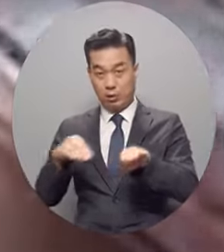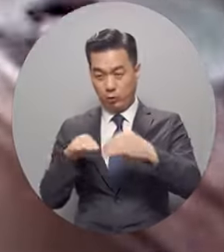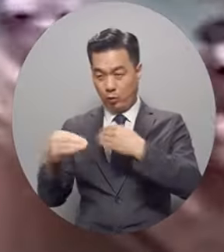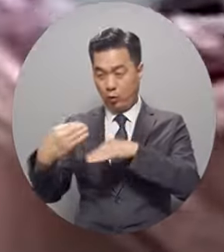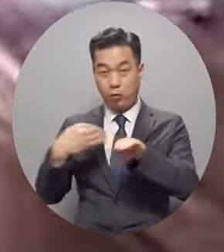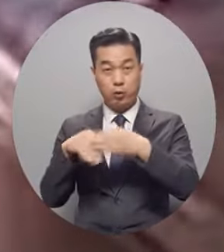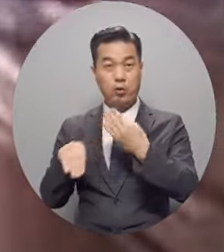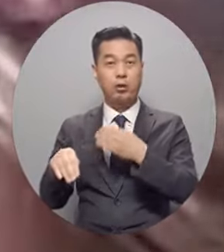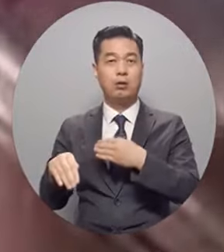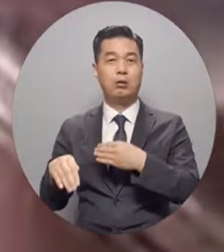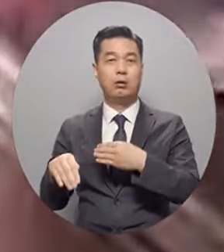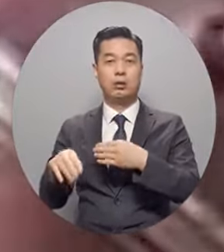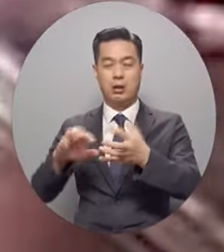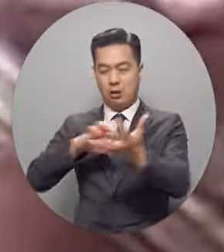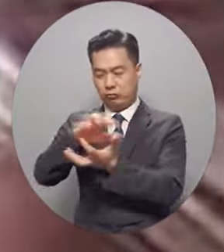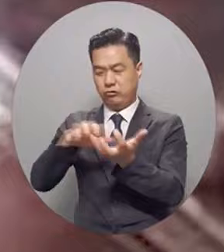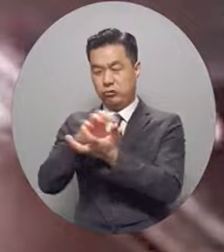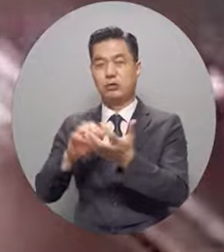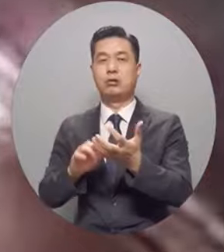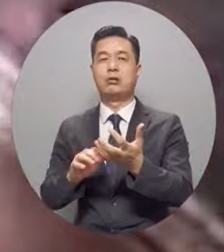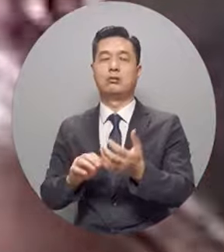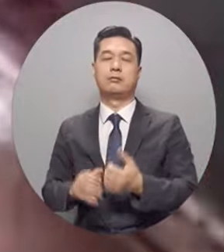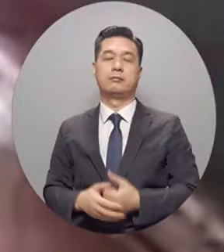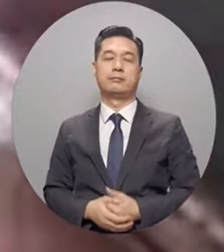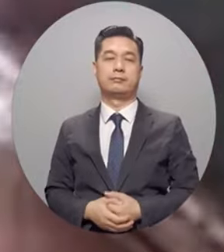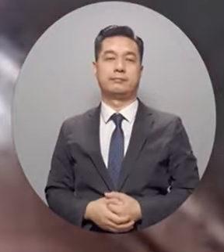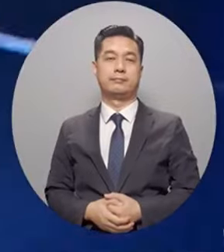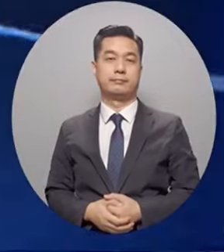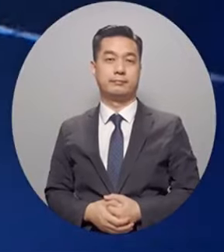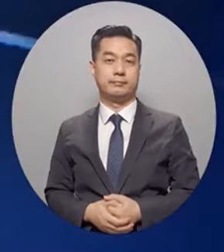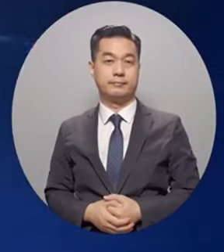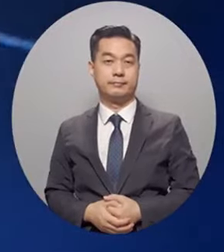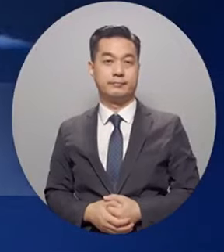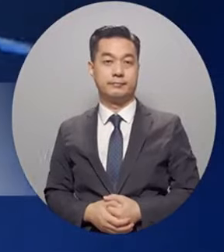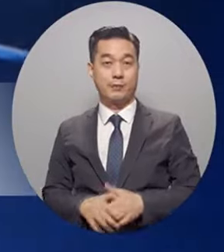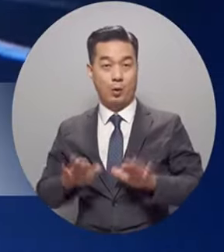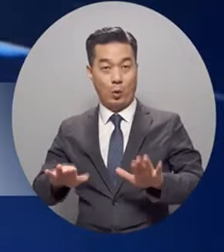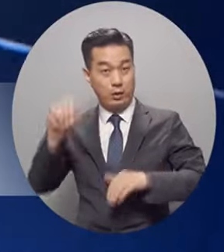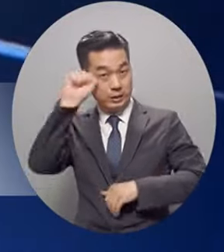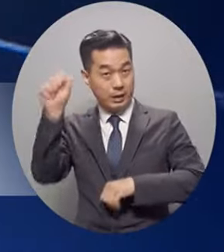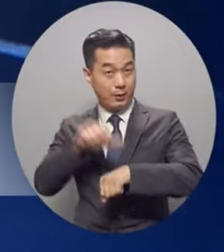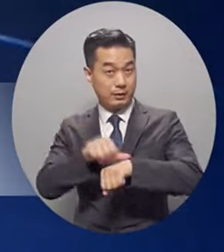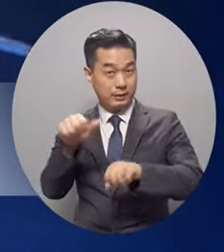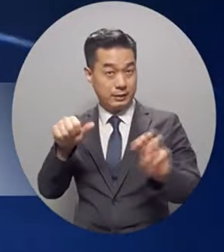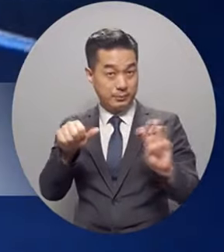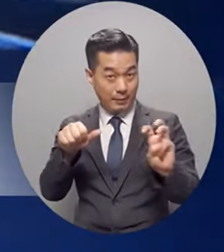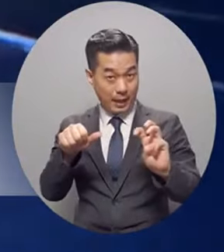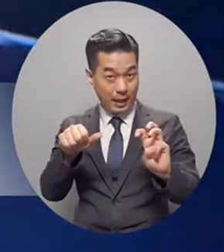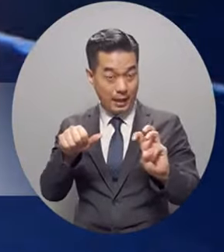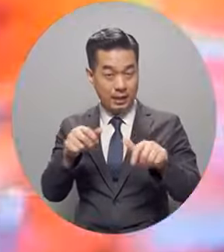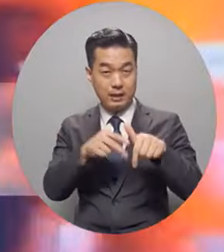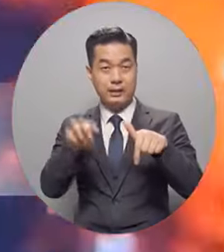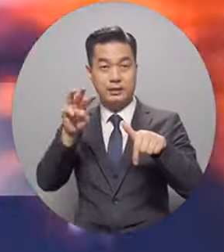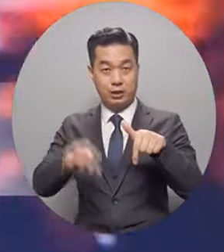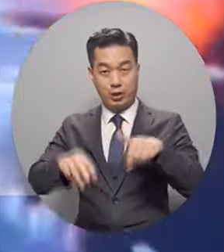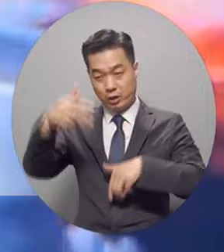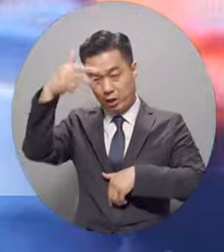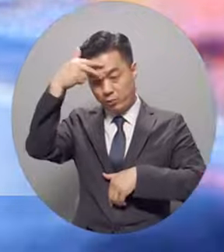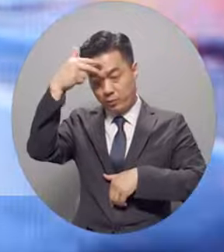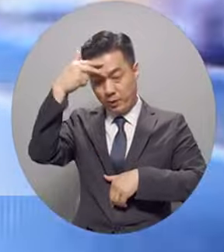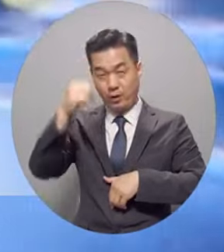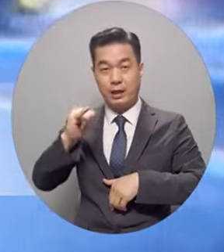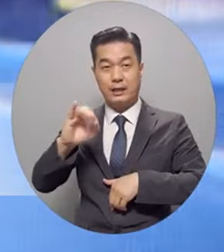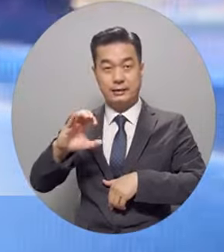달려오던 승차 트럭과 연달아 부딪히고 맙니다 오늘 새벽 5시반쯤 부평구 경인 고속도로 부평